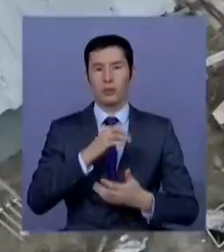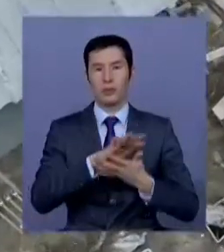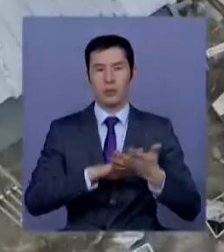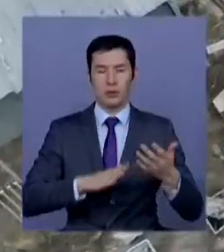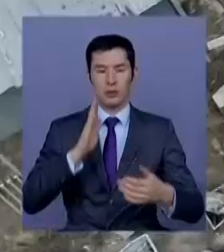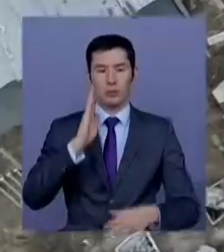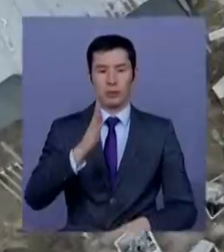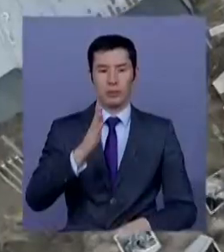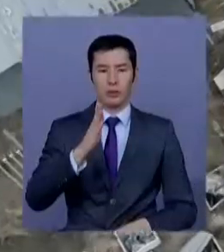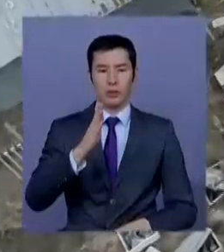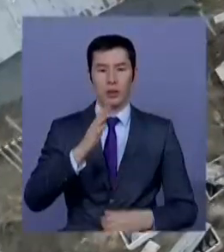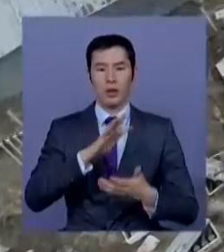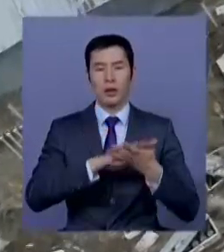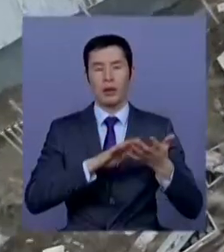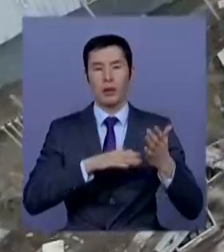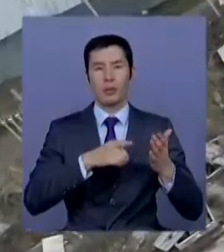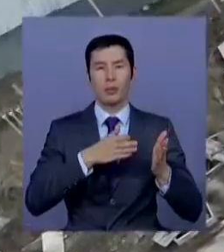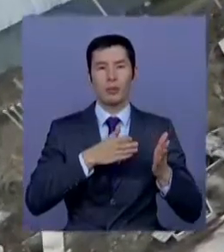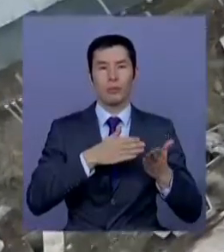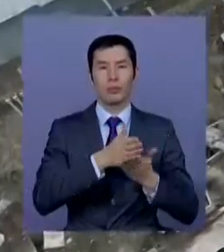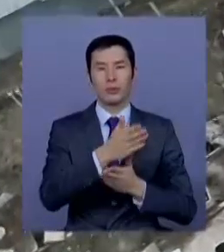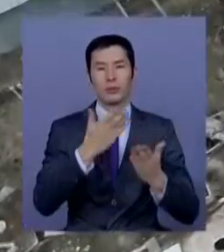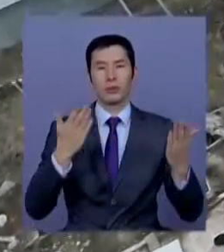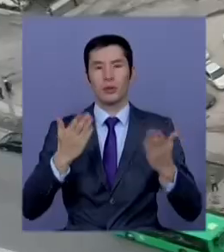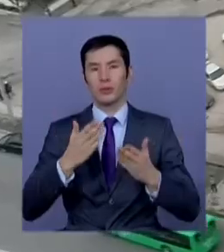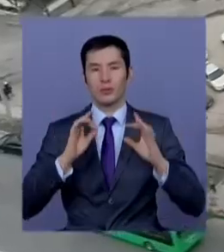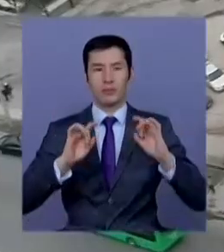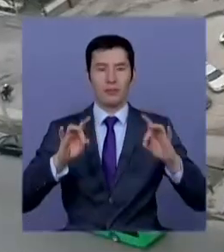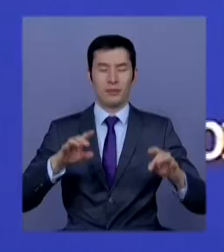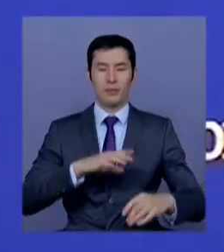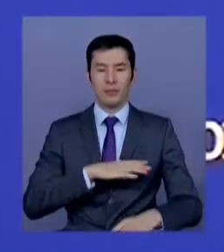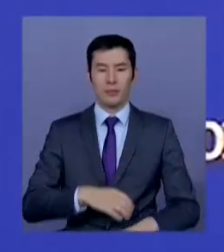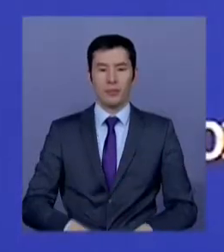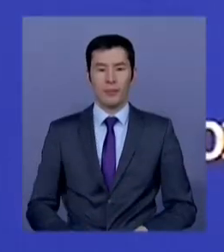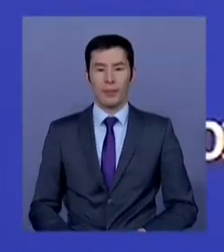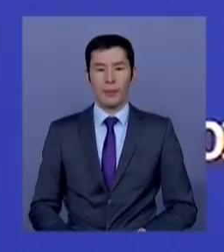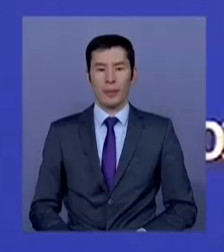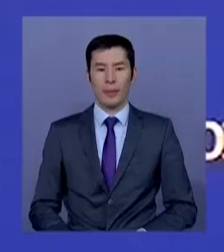метро құрылысының қандай қарқынмен жүргізілетінін де тоқталып өтті.